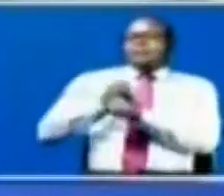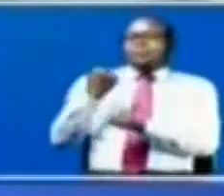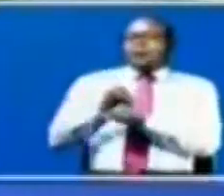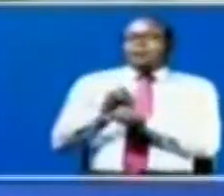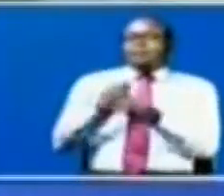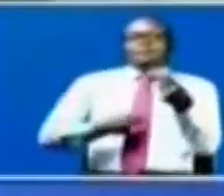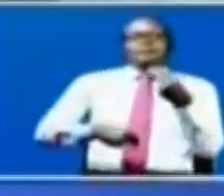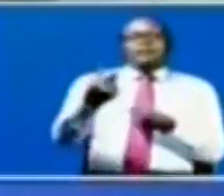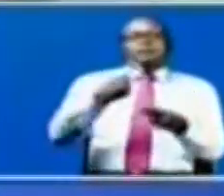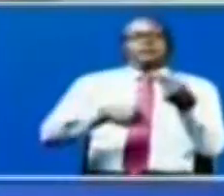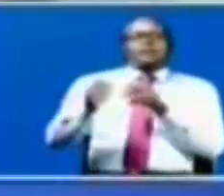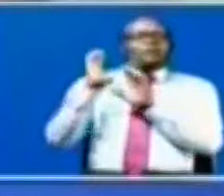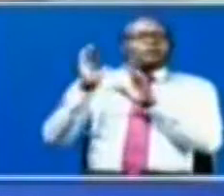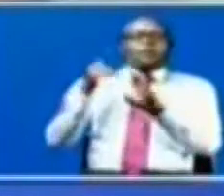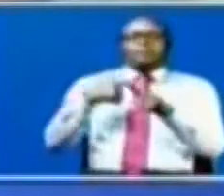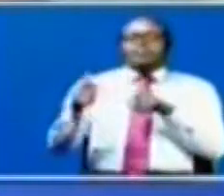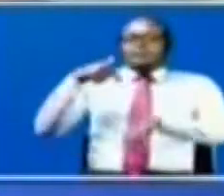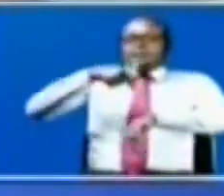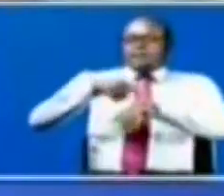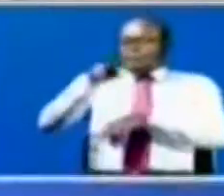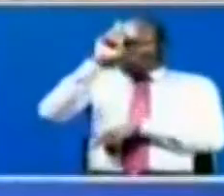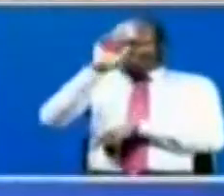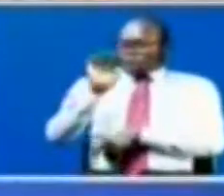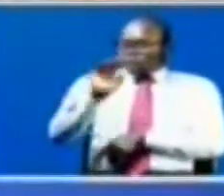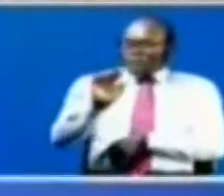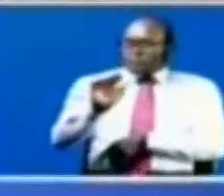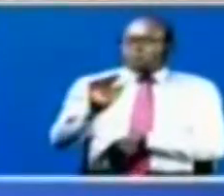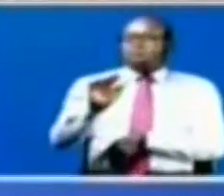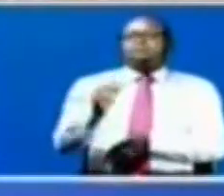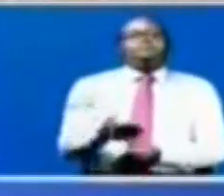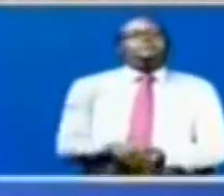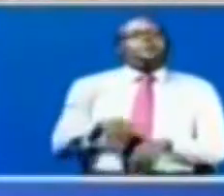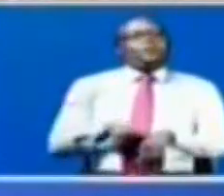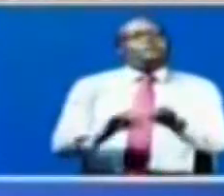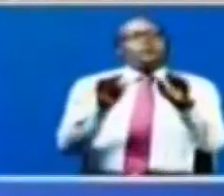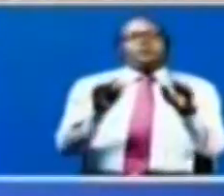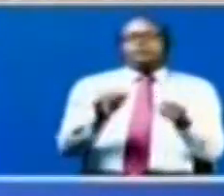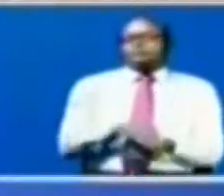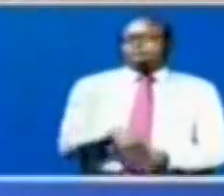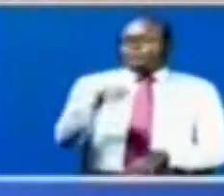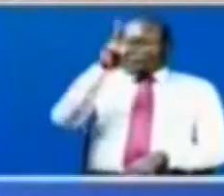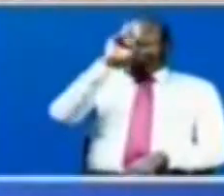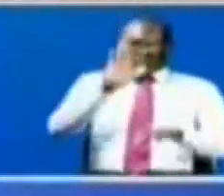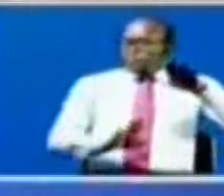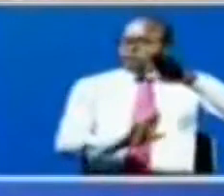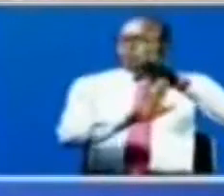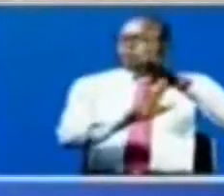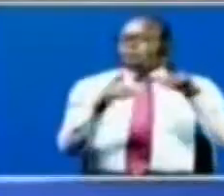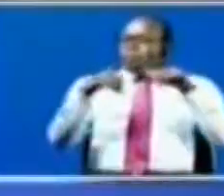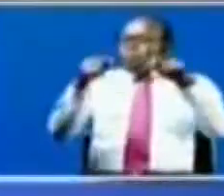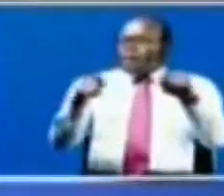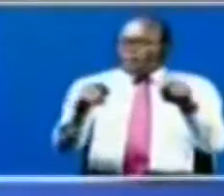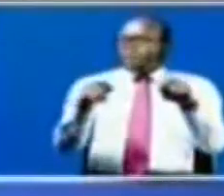nauza tu mnazi, na bado ukija polisi bado atakufuata hapo hapo. Kamanda wa polisi Johnston Ipara amesema kuwa